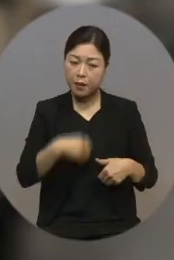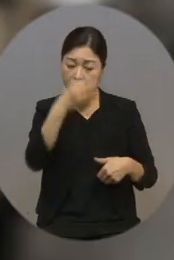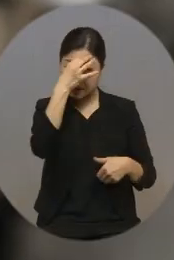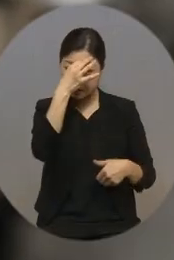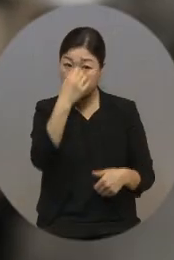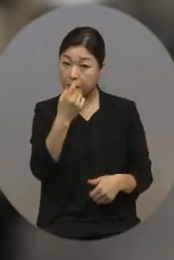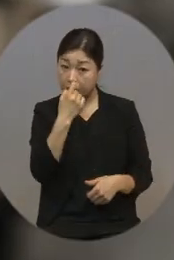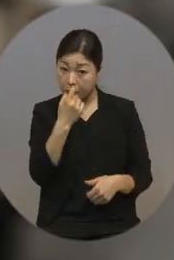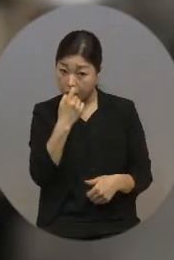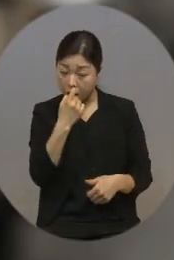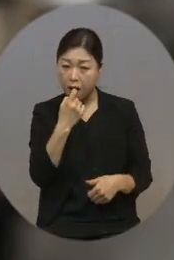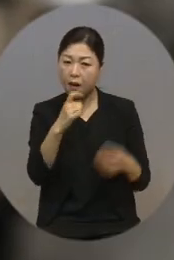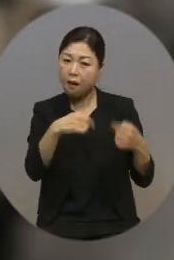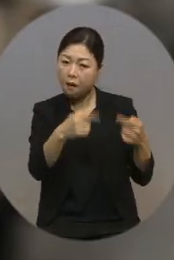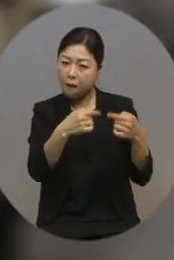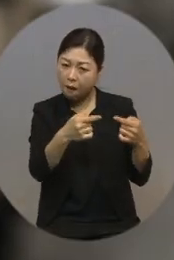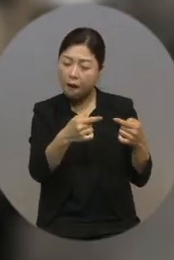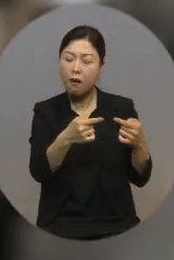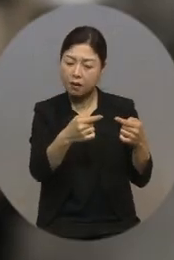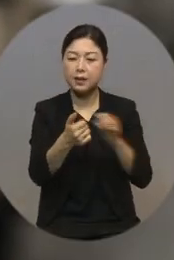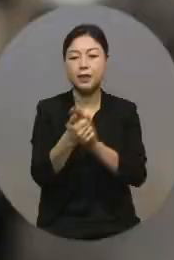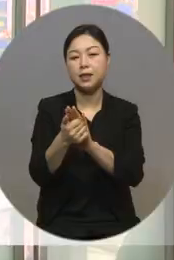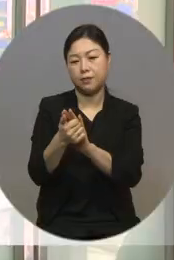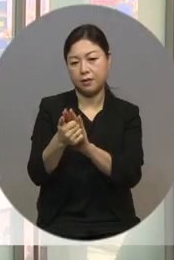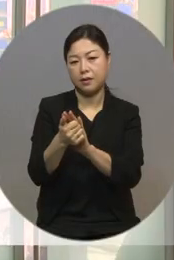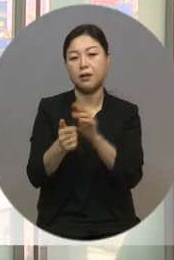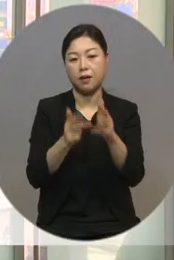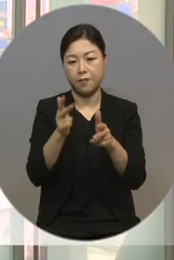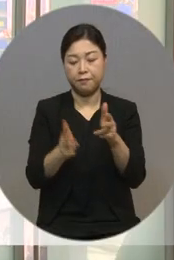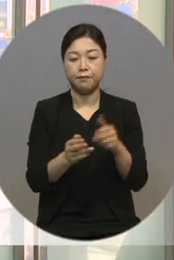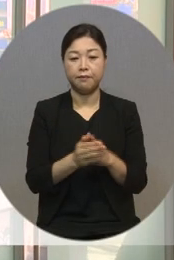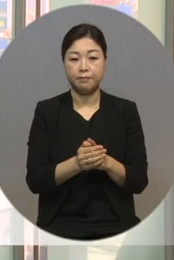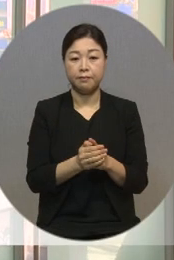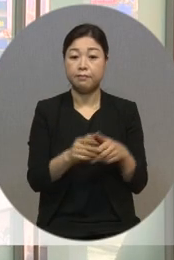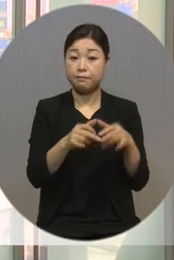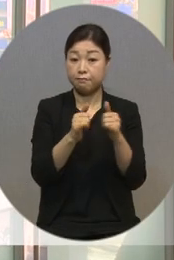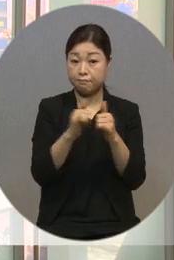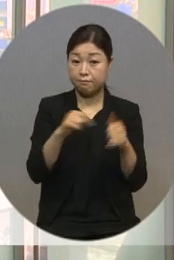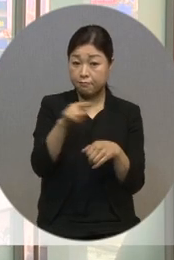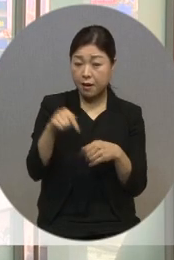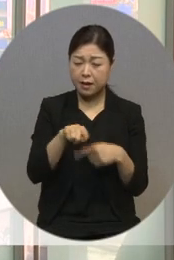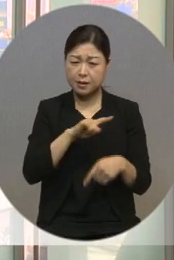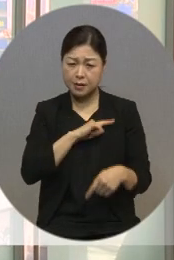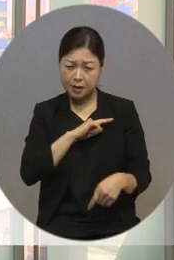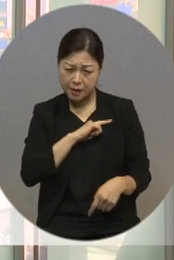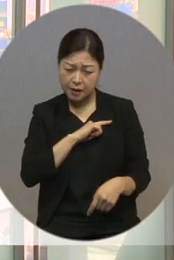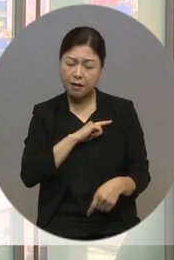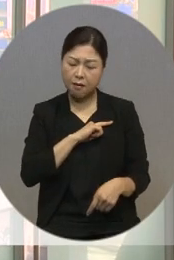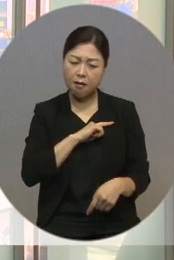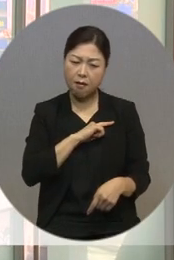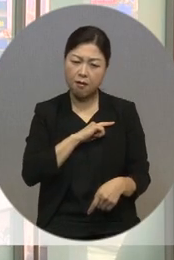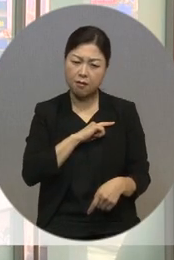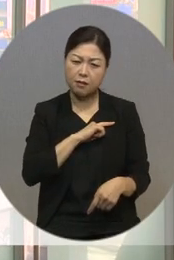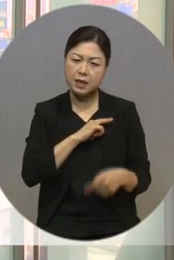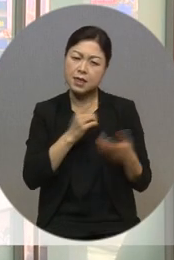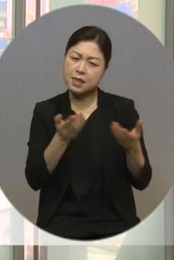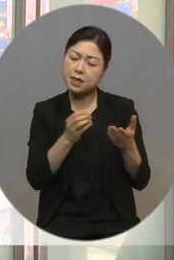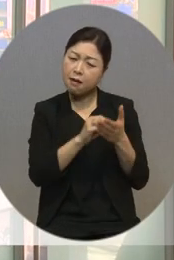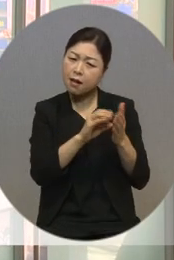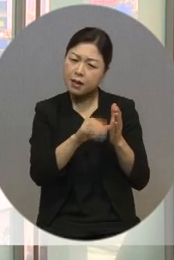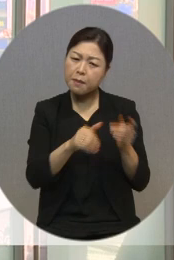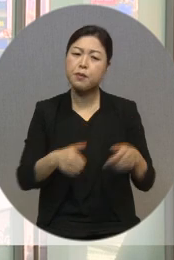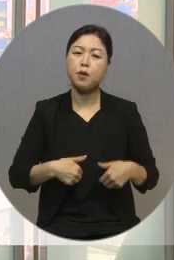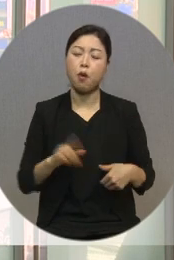고용시장에 진출할 수 있도록 지원하는 사업입니다. 장애인분들에게 제일 취업에서 제일 필요한 부분은 자신감이라고